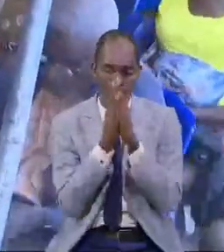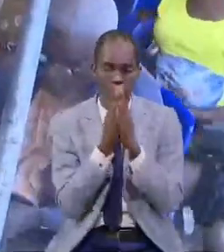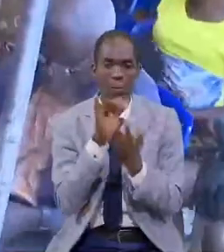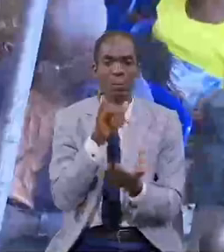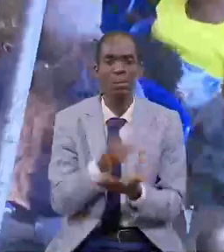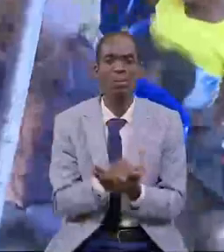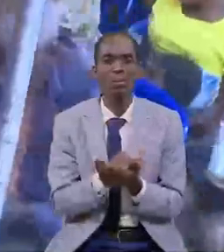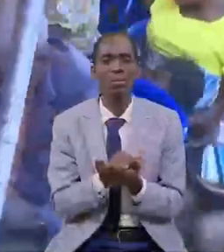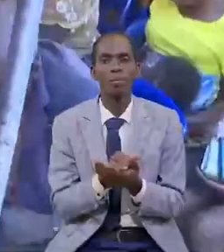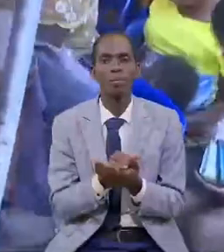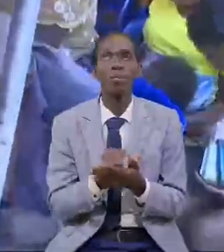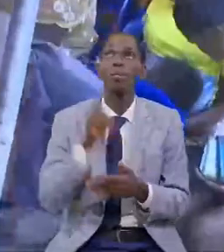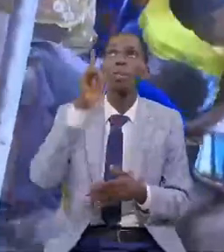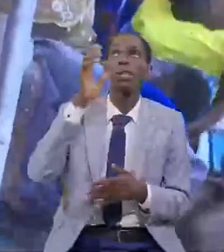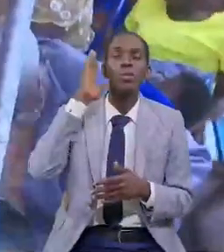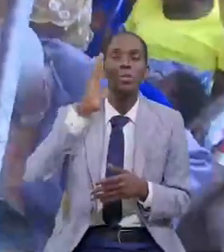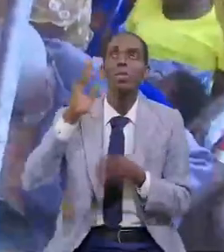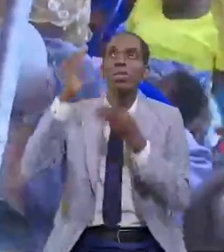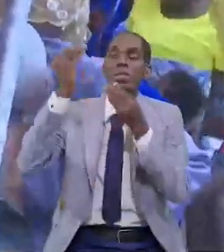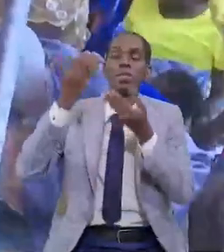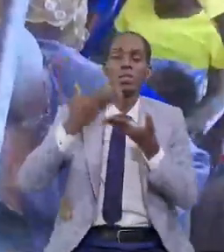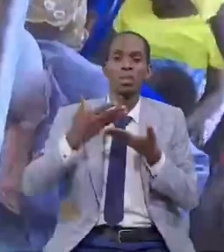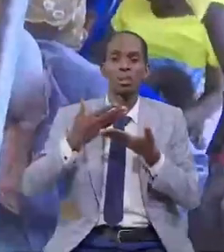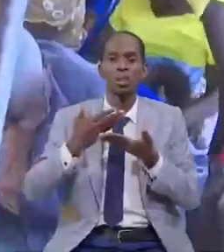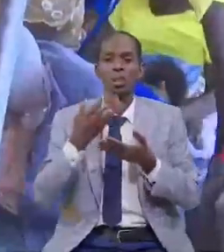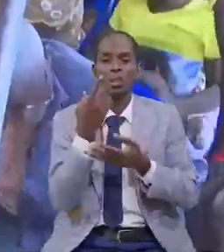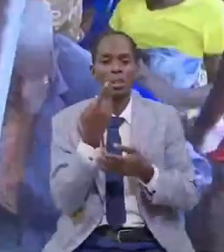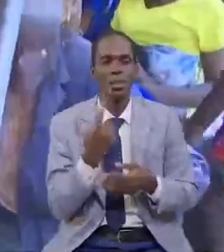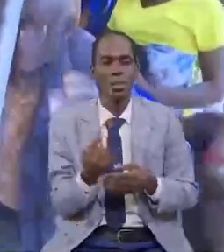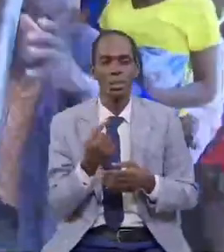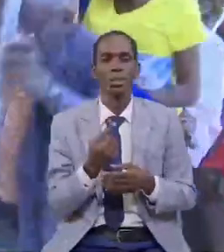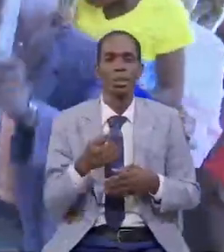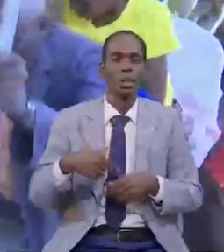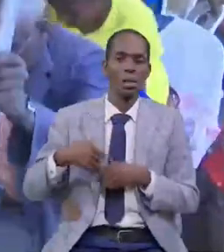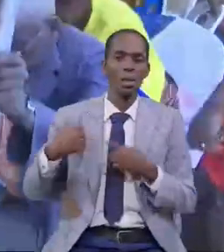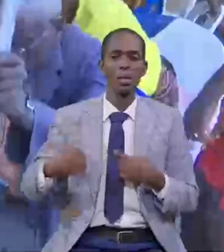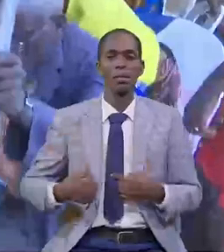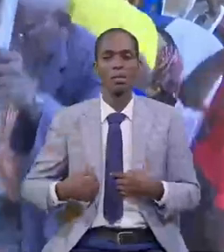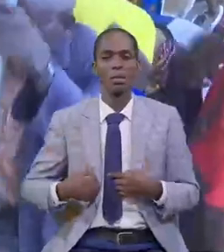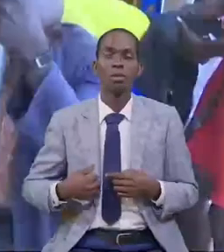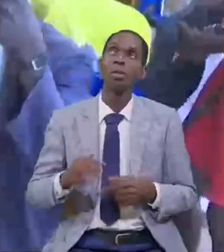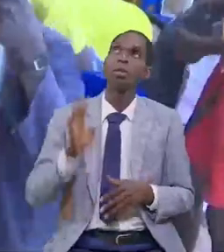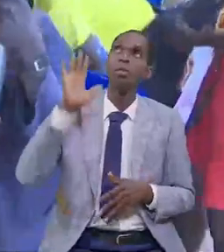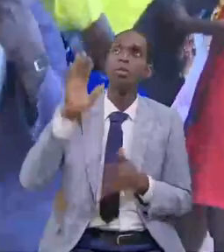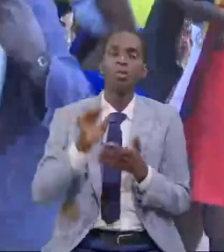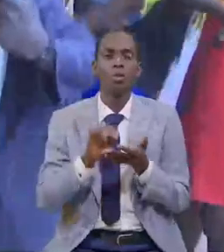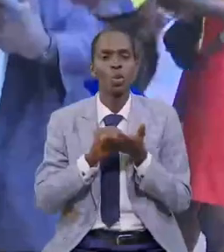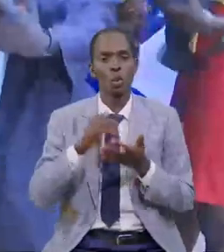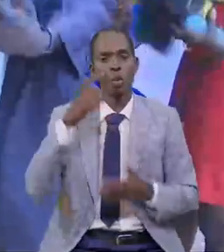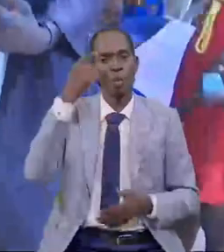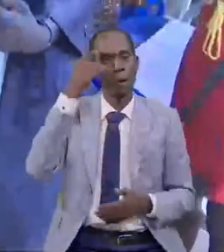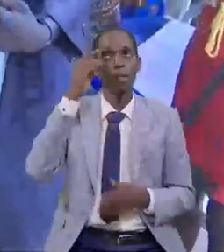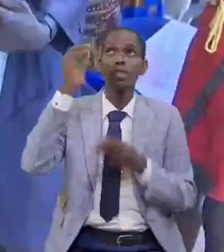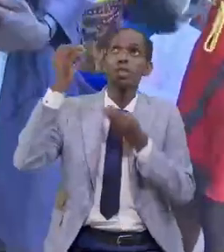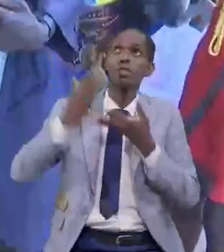Jésus-Christ afin qu'il nous accorde le cœur son cœur ses sentiments